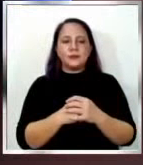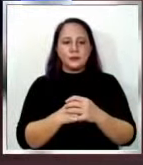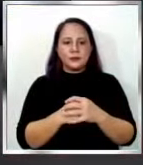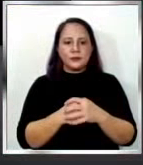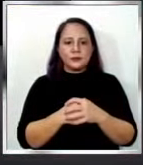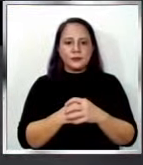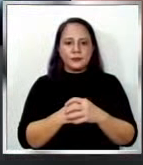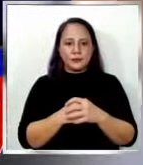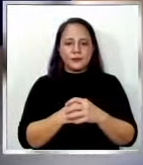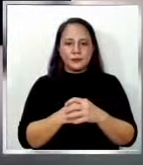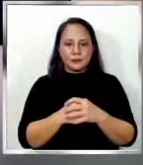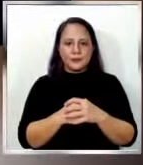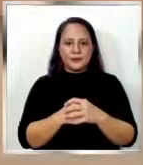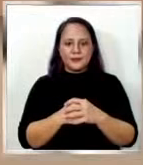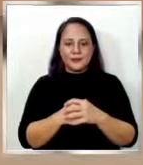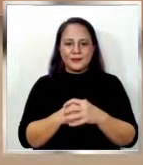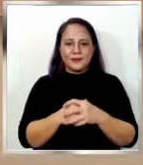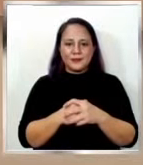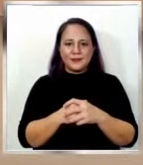24 Oras.